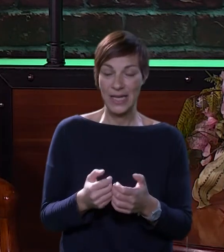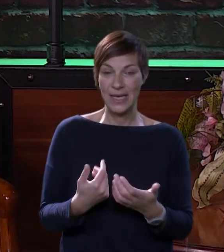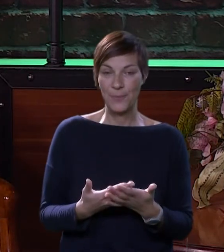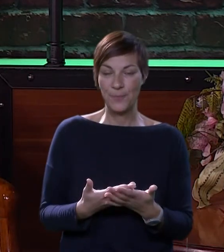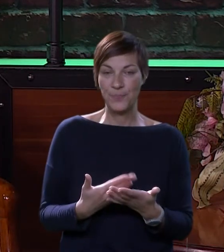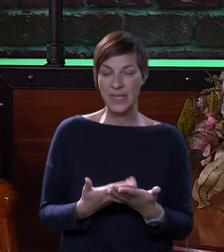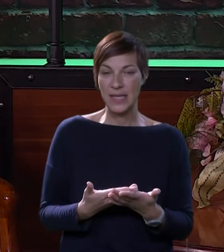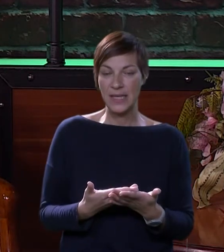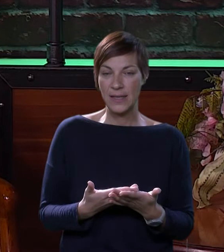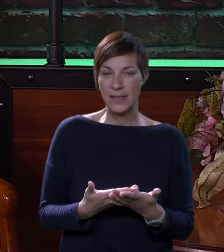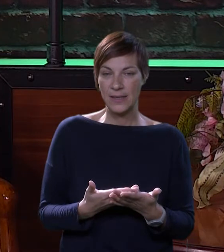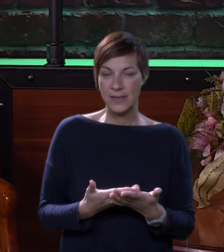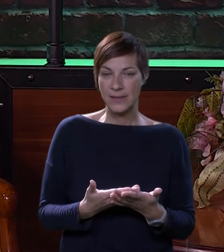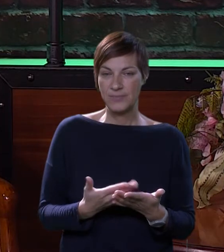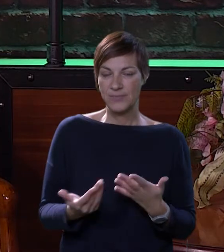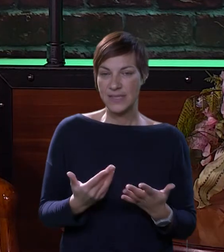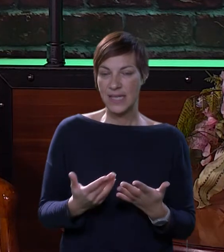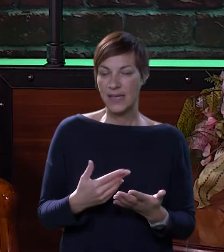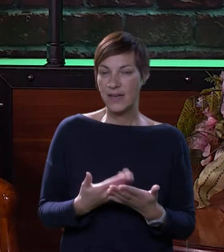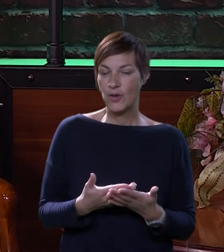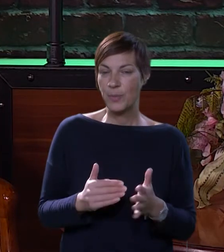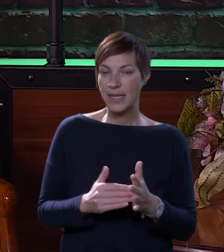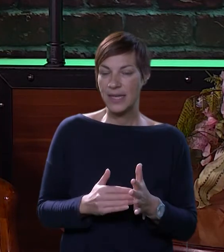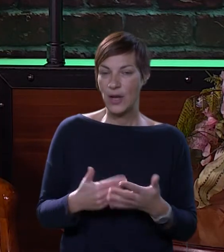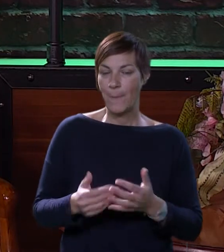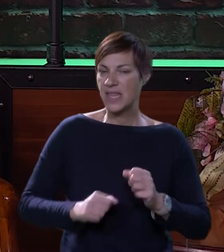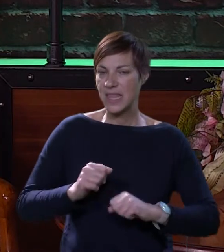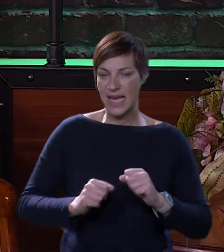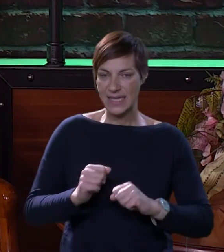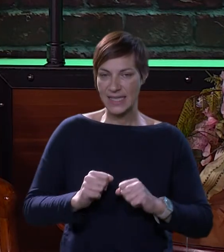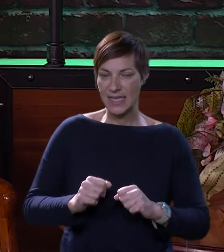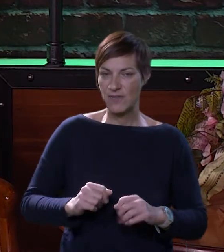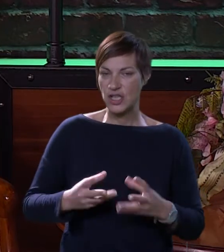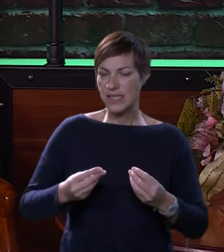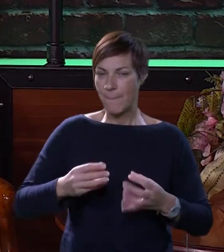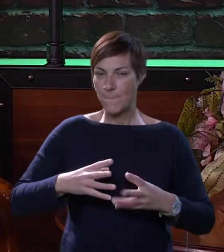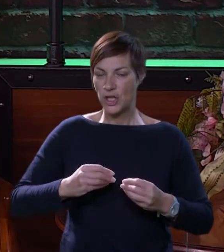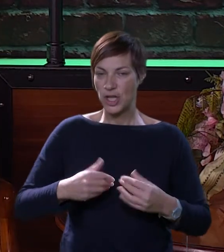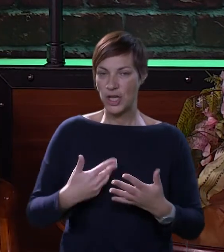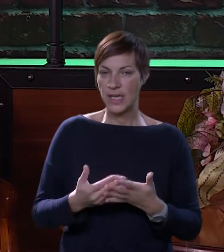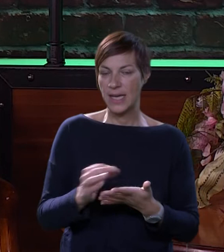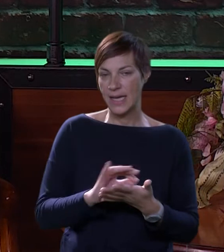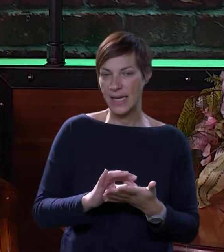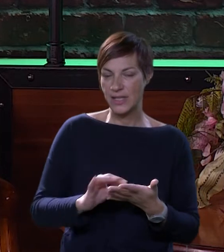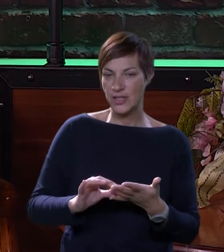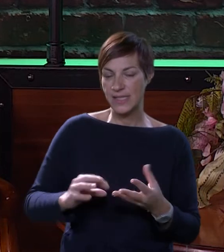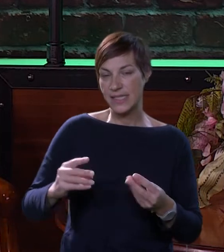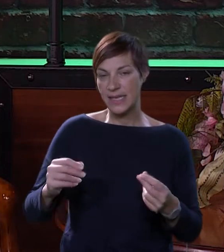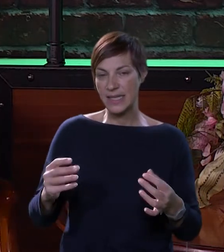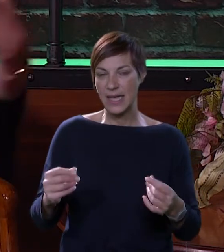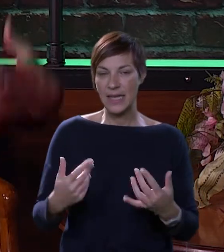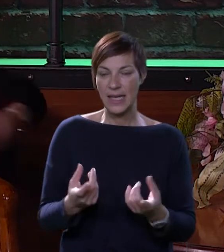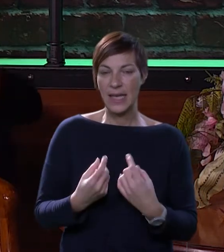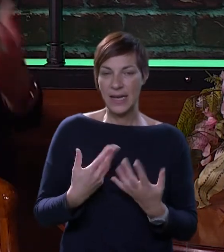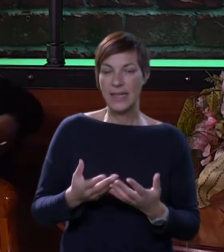to, jer bi zaista nekako naglasak trebao biti na toj aktivnosti, motoričkoj aktivnosti, nekad je to crtanje pa je fina